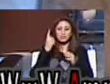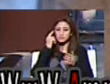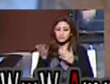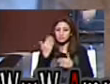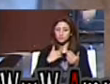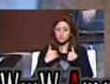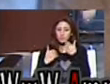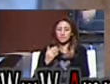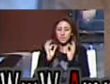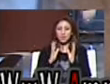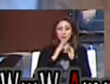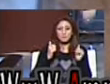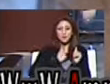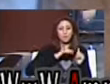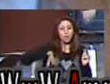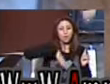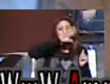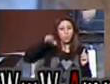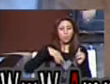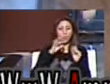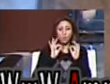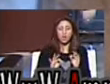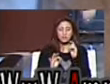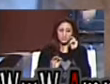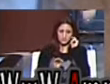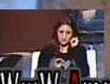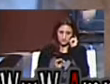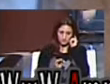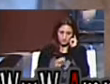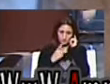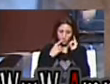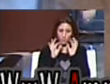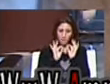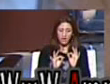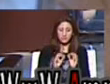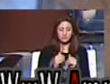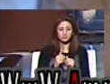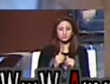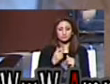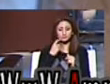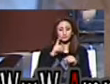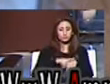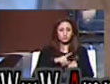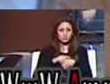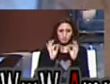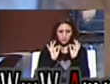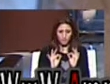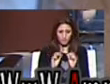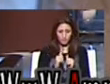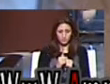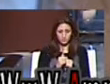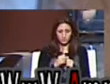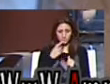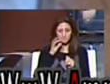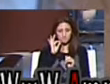هذا الوطن، فليس للوطنية مفتاح واحد ولا سبيل واحد. في مثل هذا الوقت يصبح لزاما